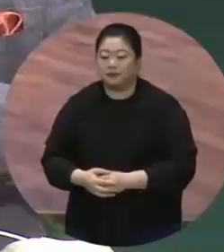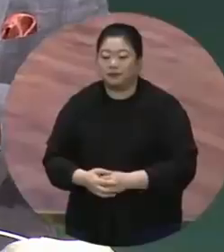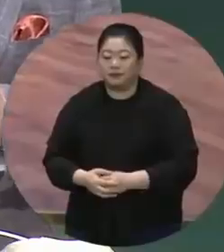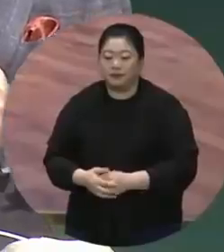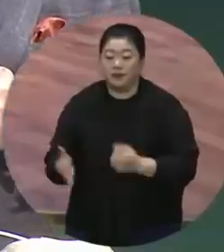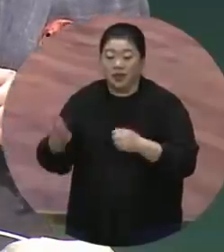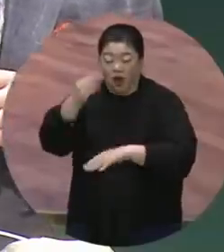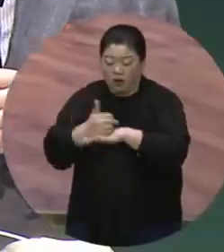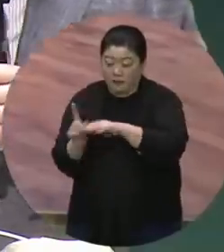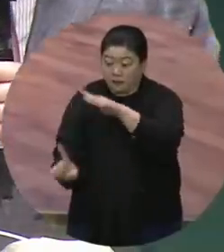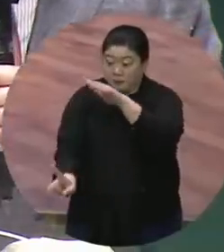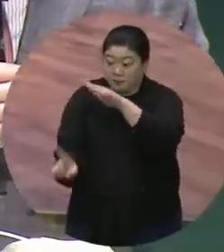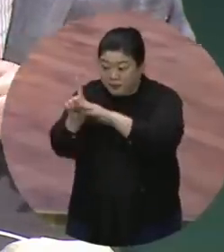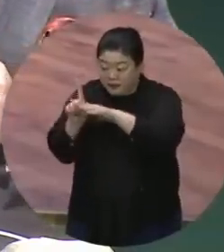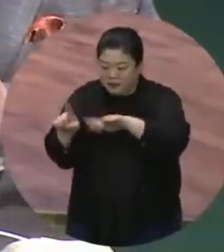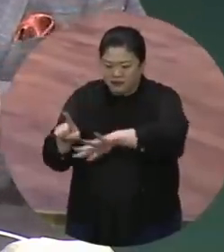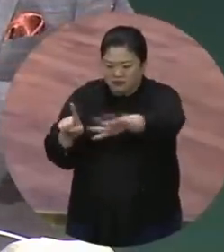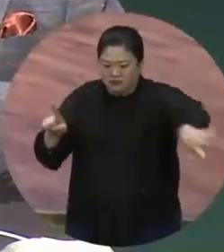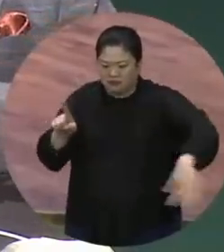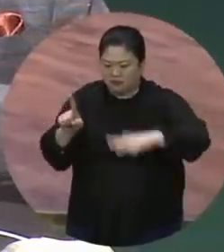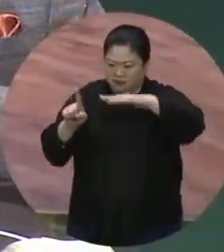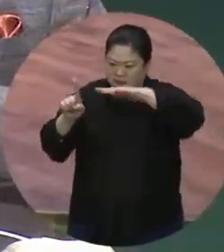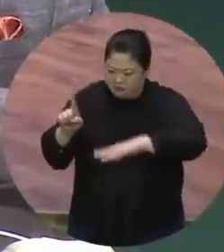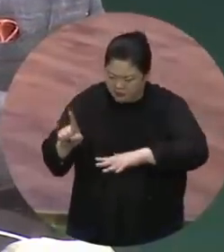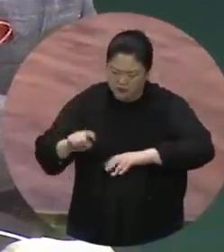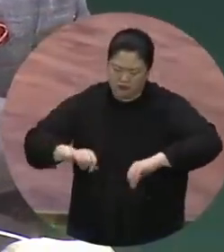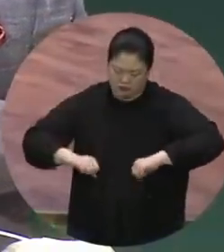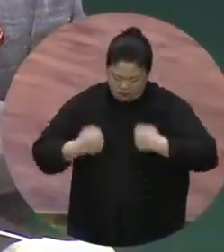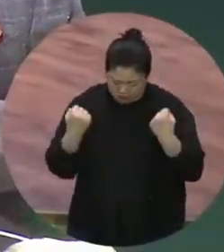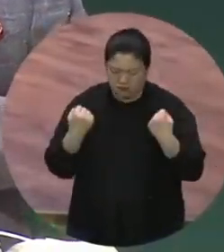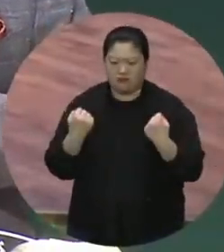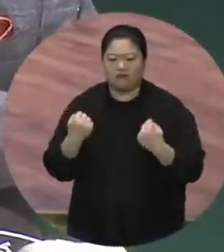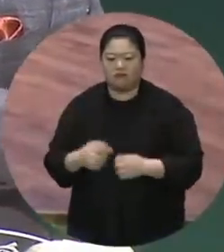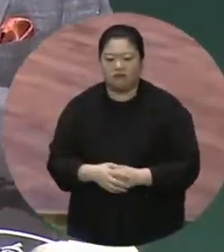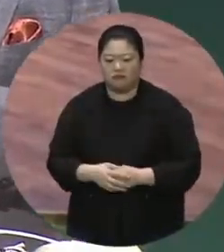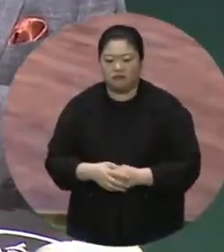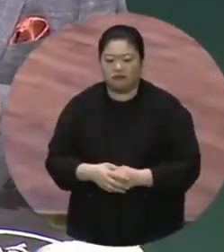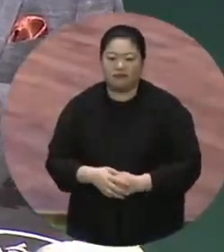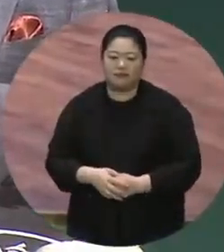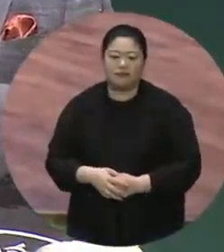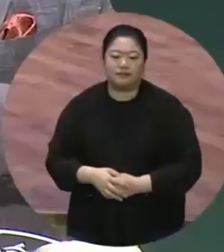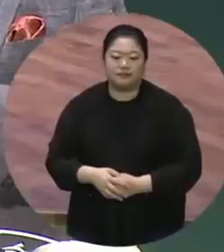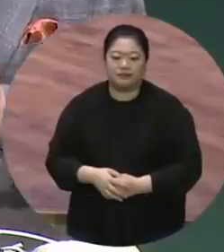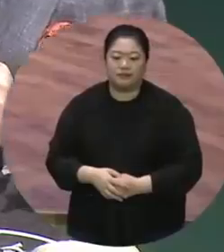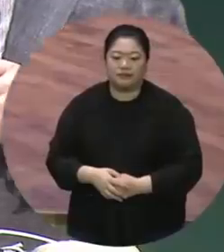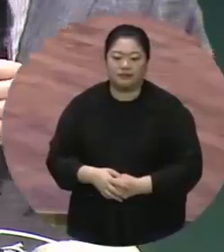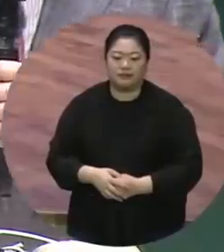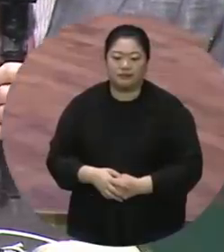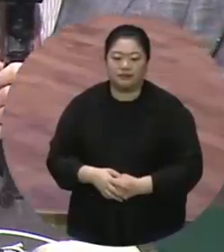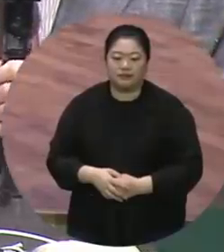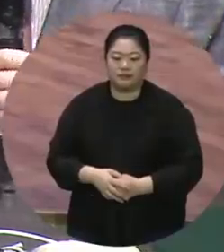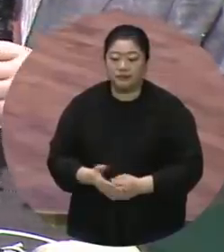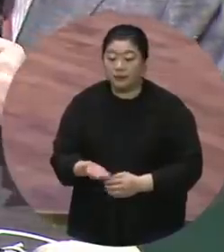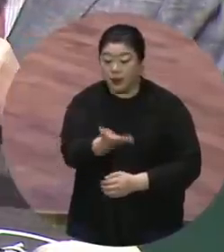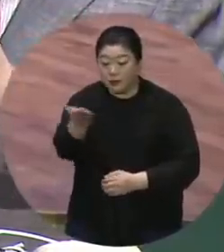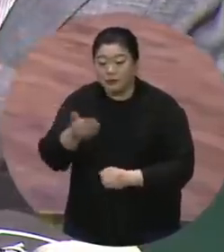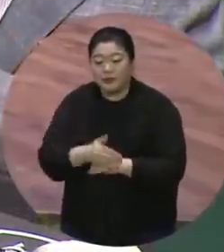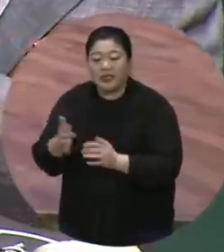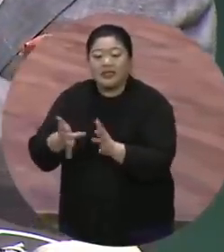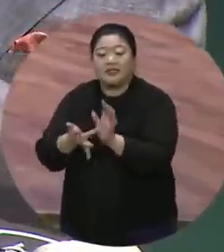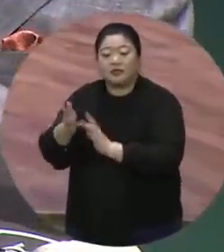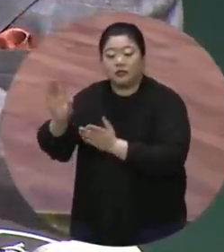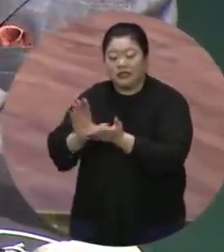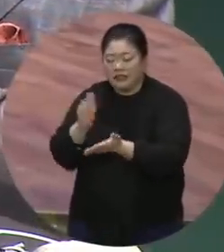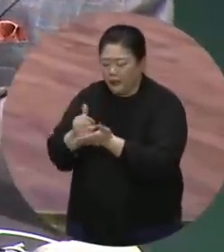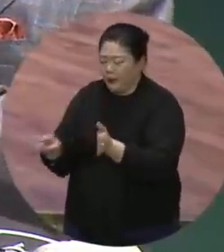순종하는 자들에게 이렇게 하나님이 높이신다고요. 아멘. 자, 예수 그리스도를 고백하고 선포하는 삶을